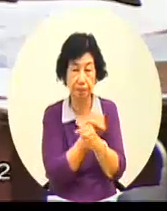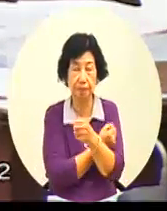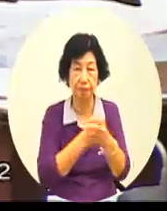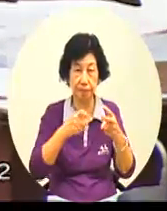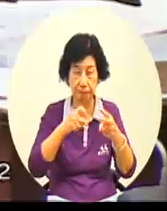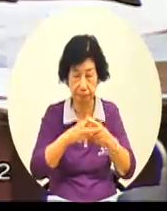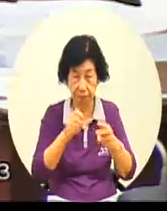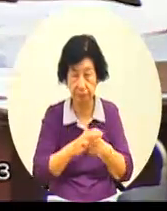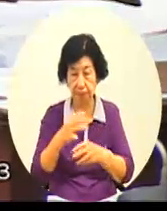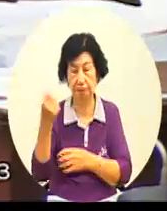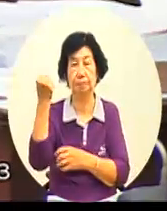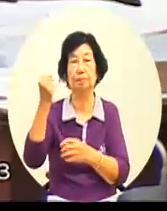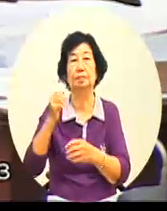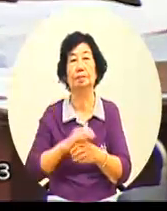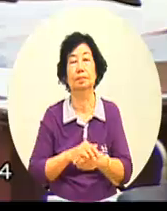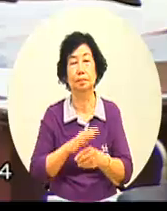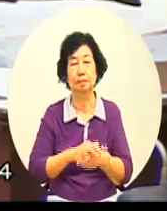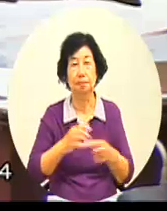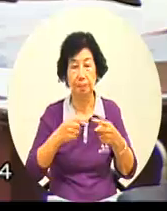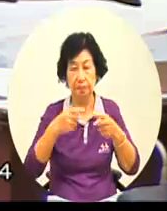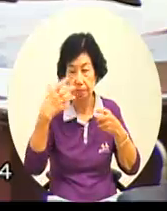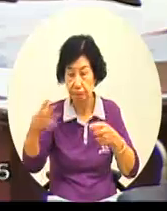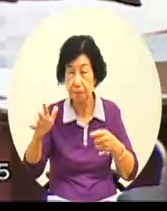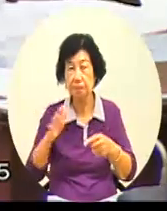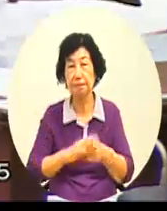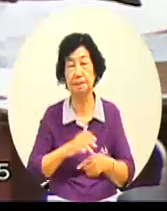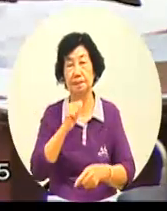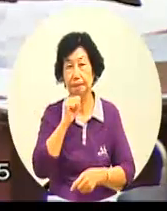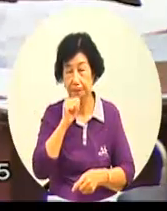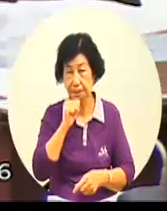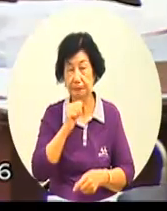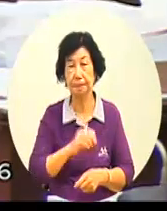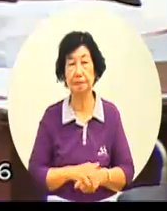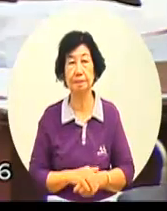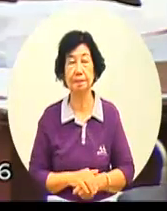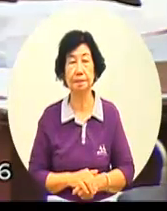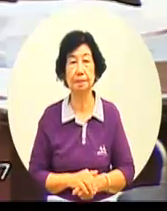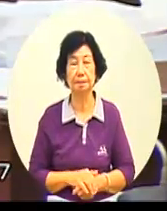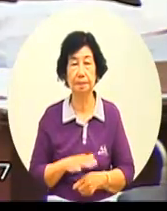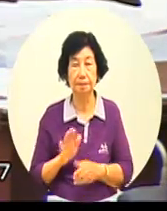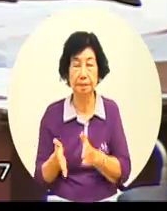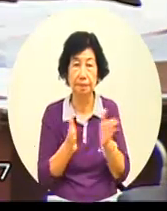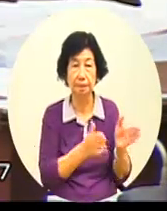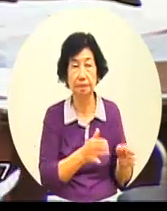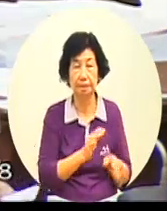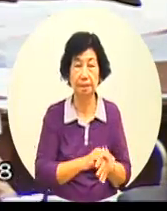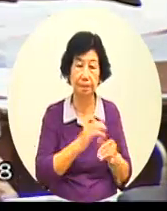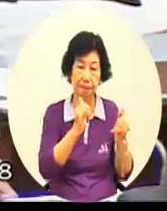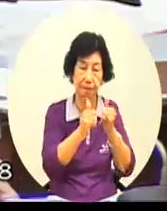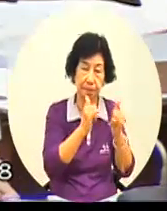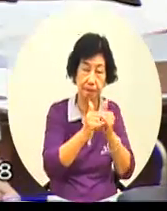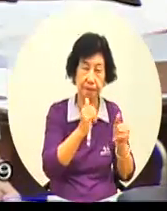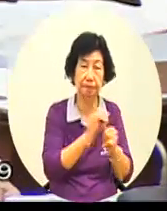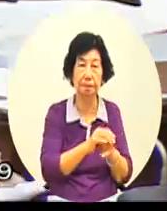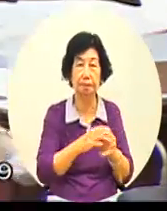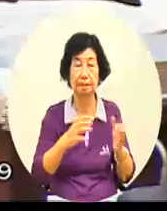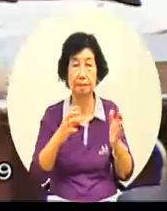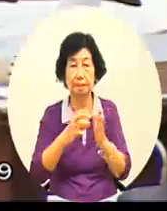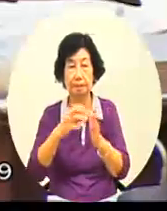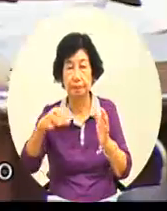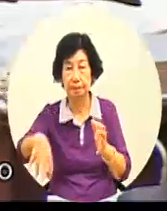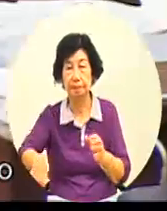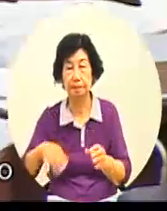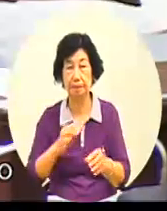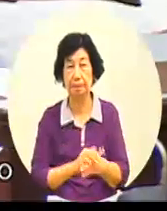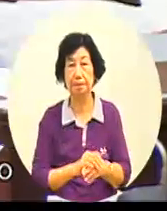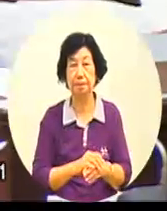啦，不过真散啦，吼。但是佫另外一个咱的社会局咧，社会局咧讲啥，就